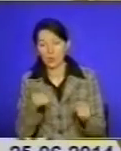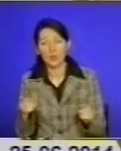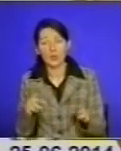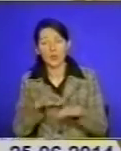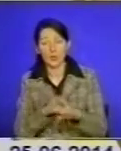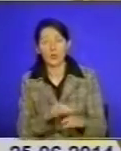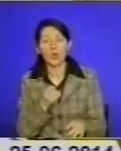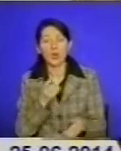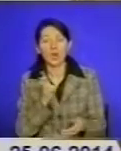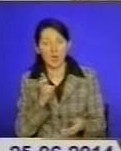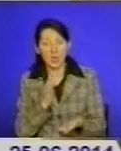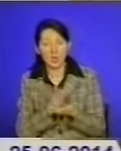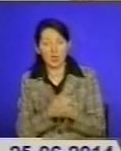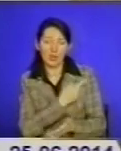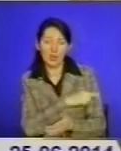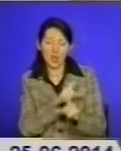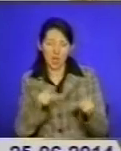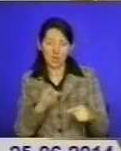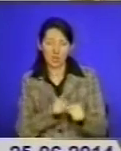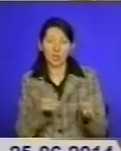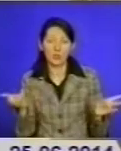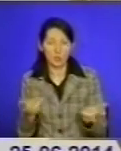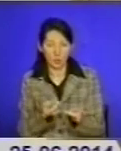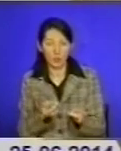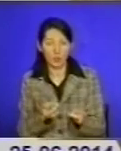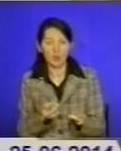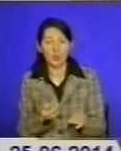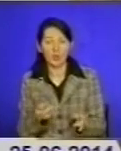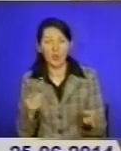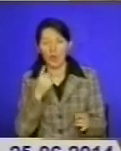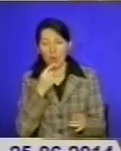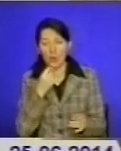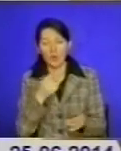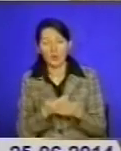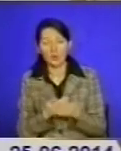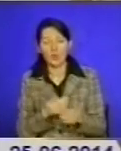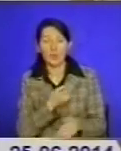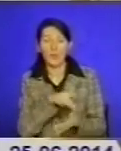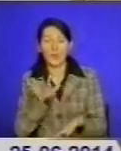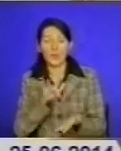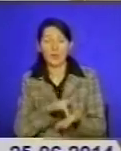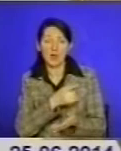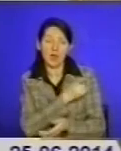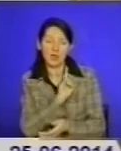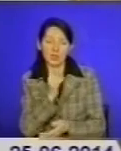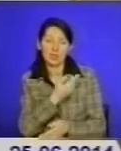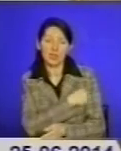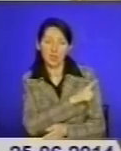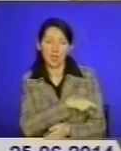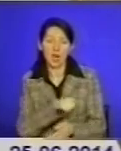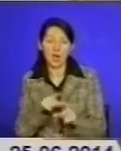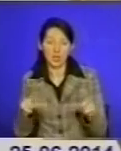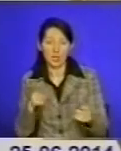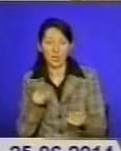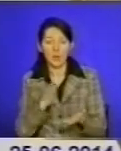акції, і з акціями крові, компонентів крові. Скажімо, міська лікарня дитяча, гематологія, там є хворі дітки, яким постійно